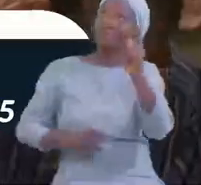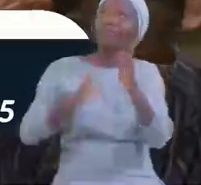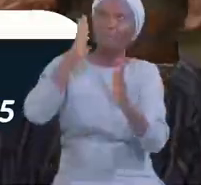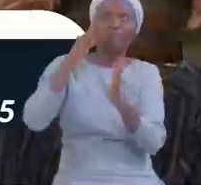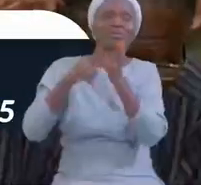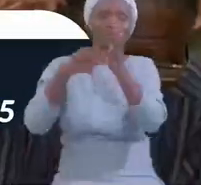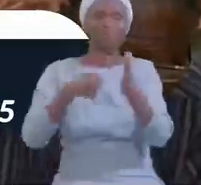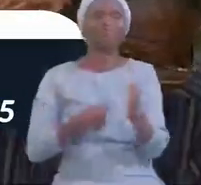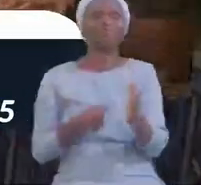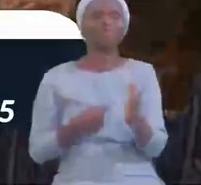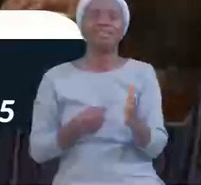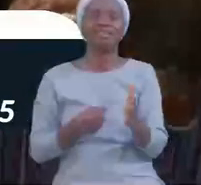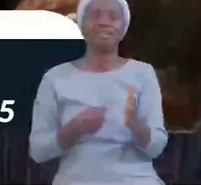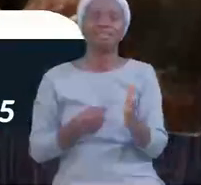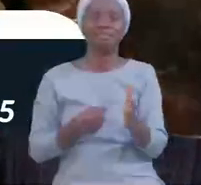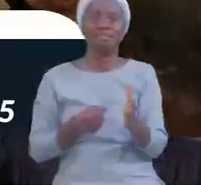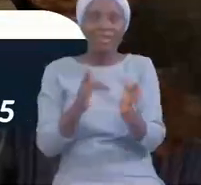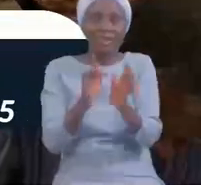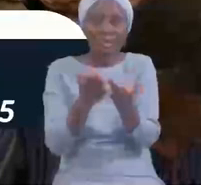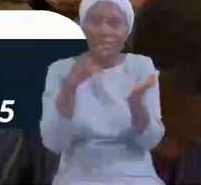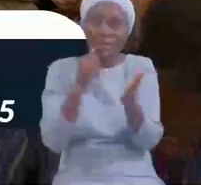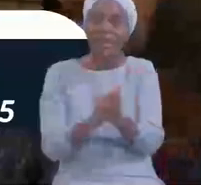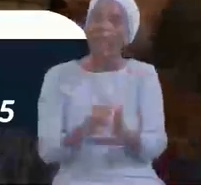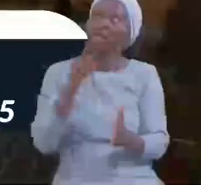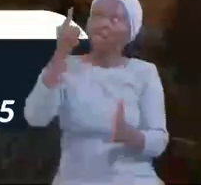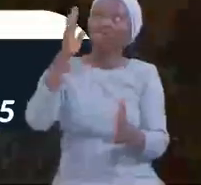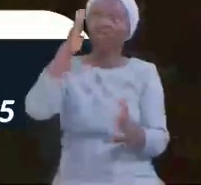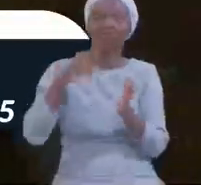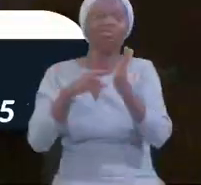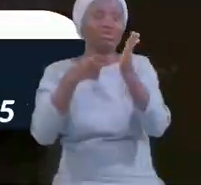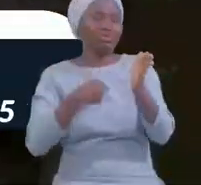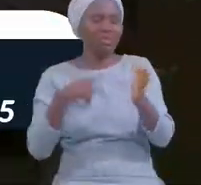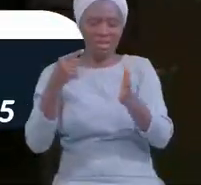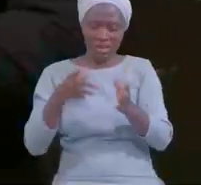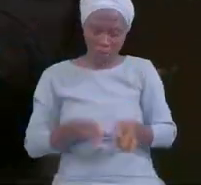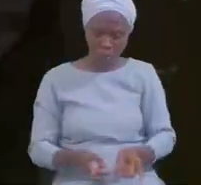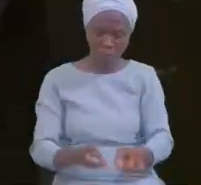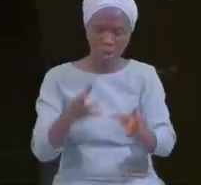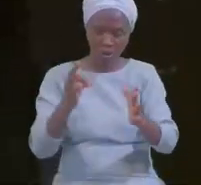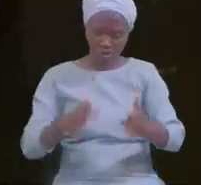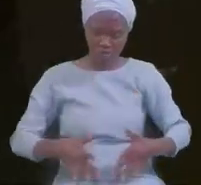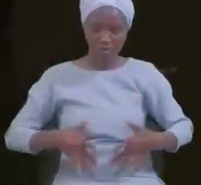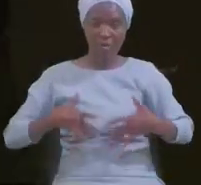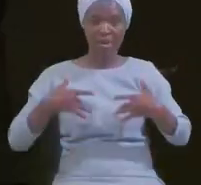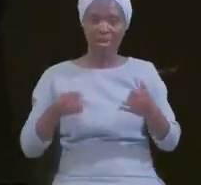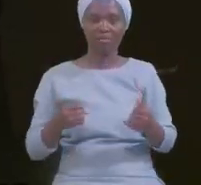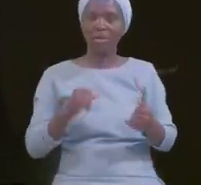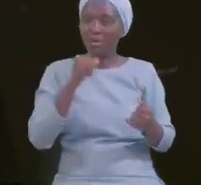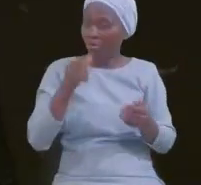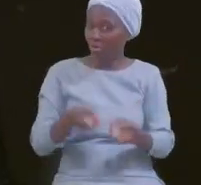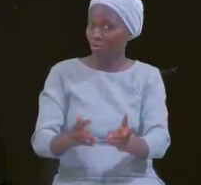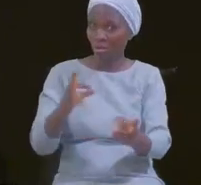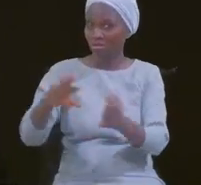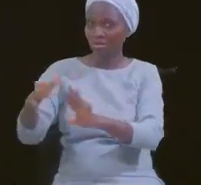me feras connaître le sentier de la vie, pas le sentier de la mort, pas